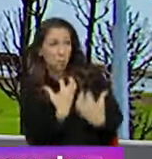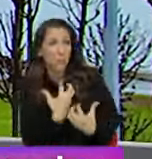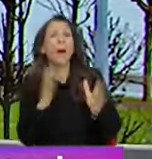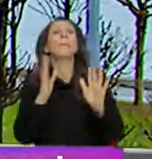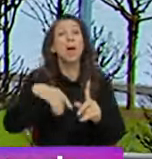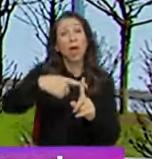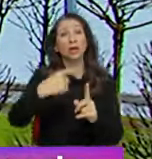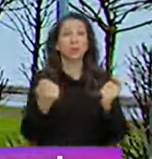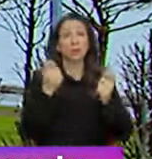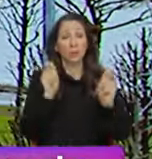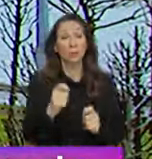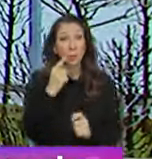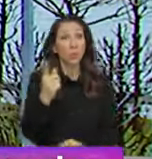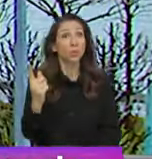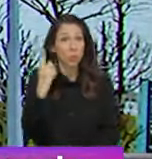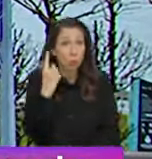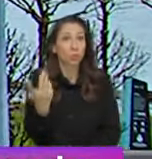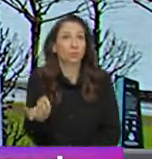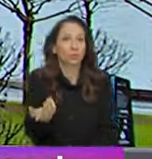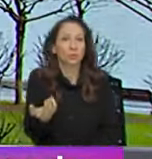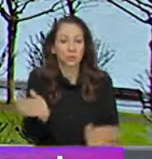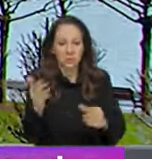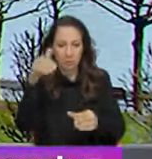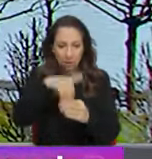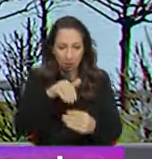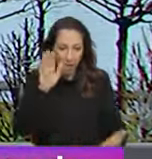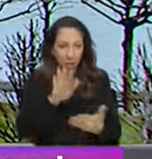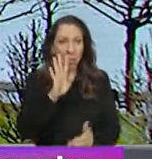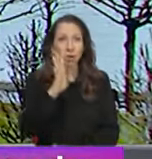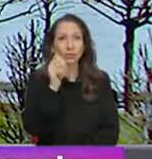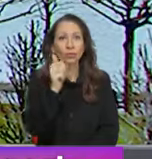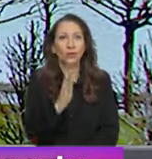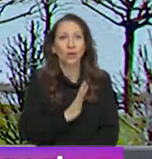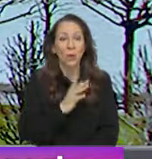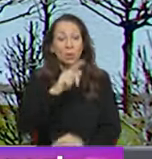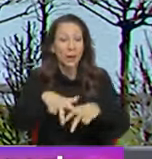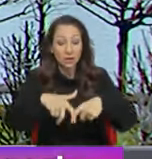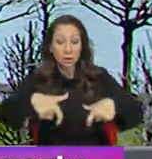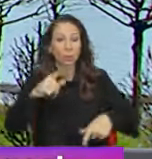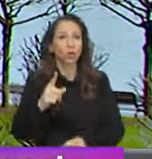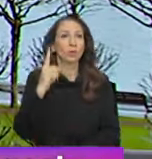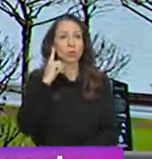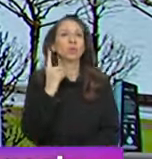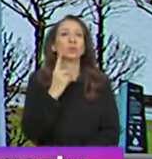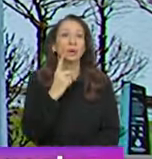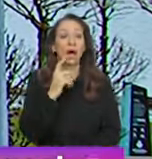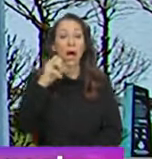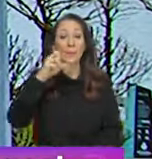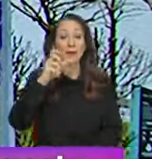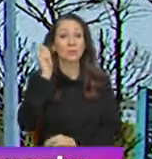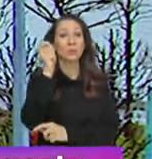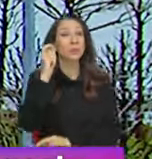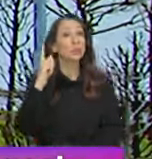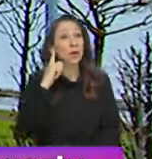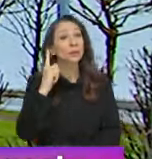ek iş yapın dedi Bunu da duyduk Sandığa D gün kala başlığımız da o yüzden bunu da duyduk yani AK Parti mitik derinde